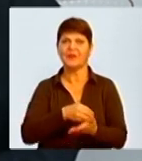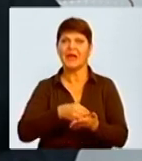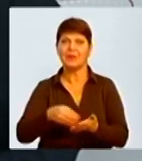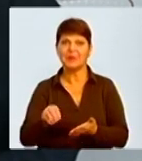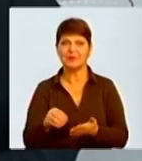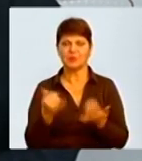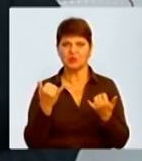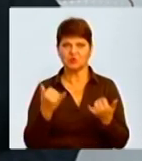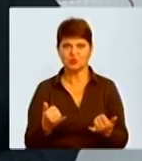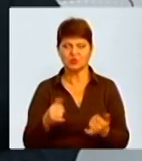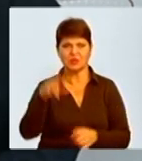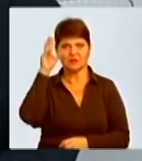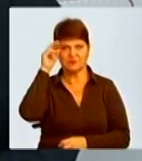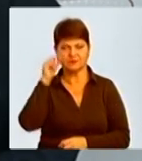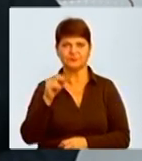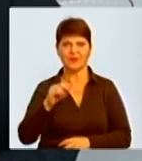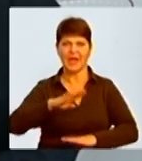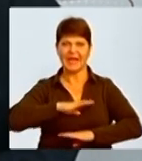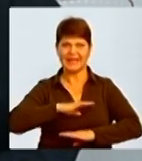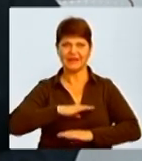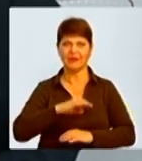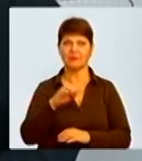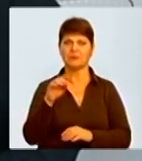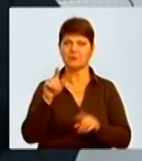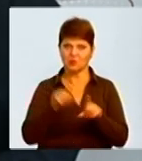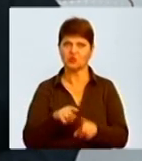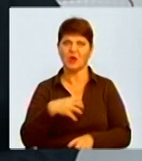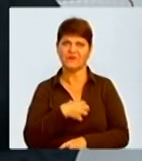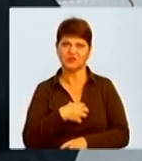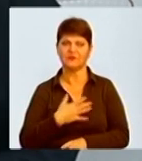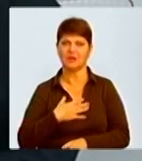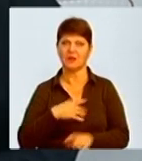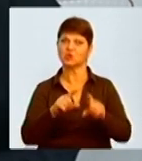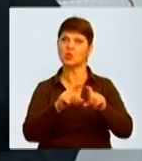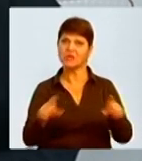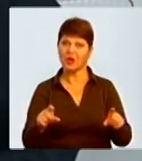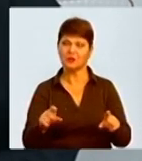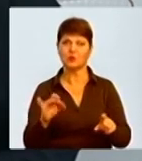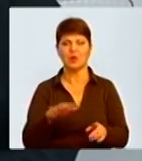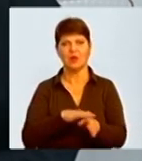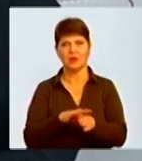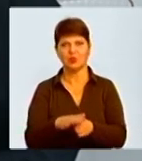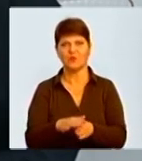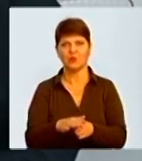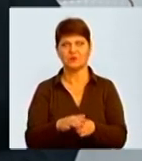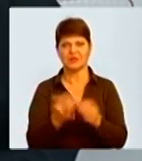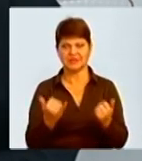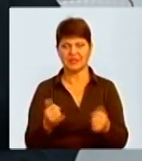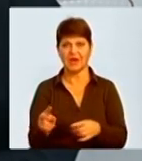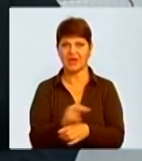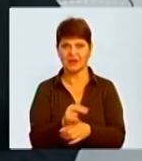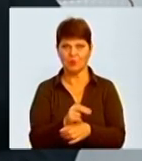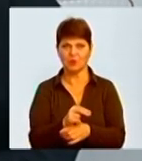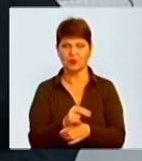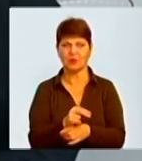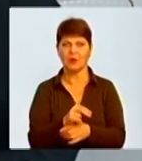сучасний цифровий рентгенапарат, що теж дуже важливо для нашого закладу. Ну і проводяться зараз поточні ремонти в урологічному